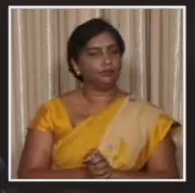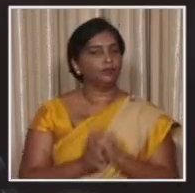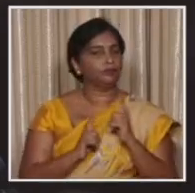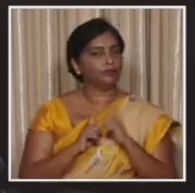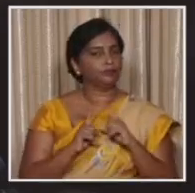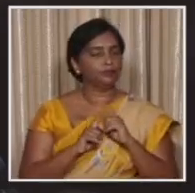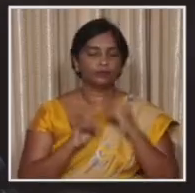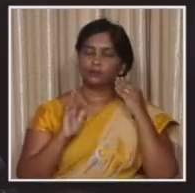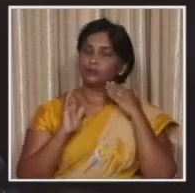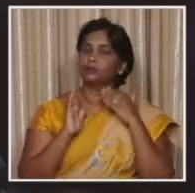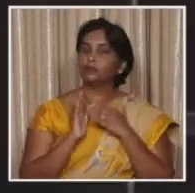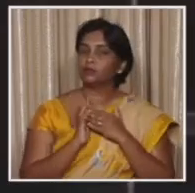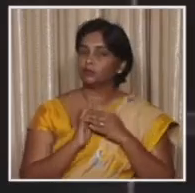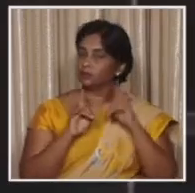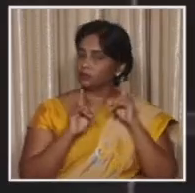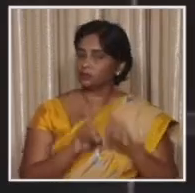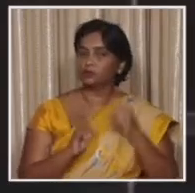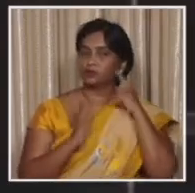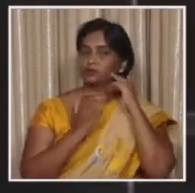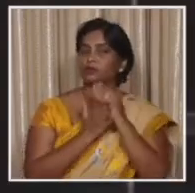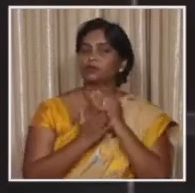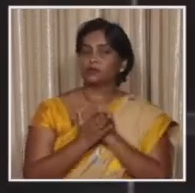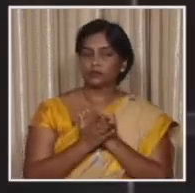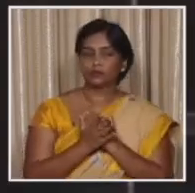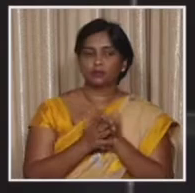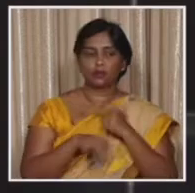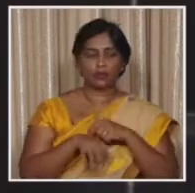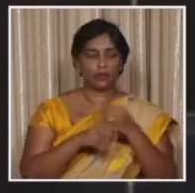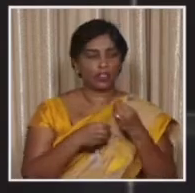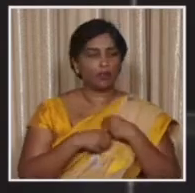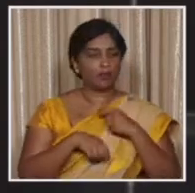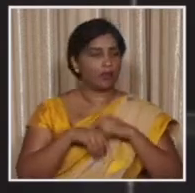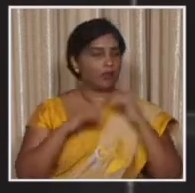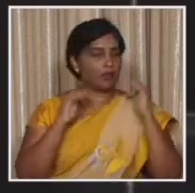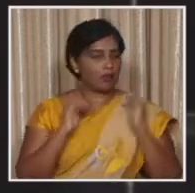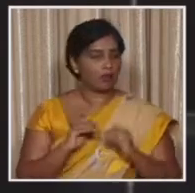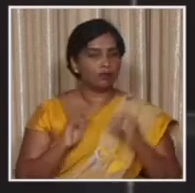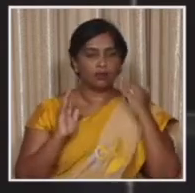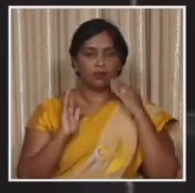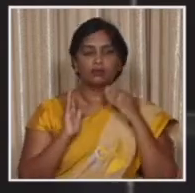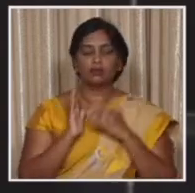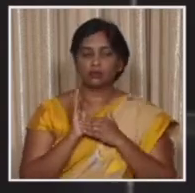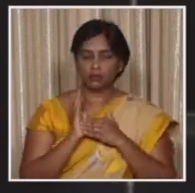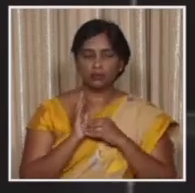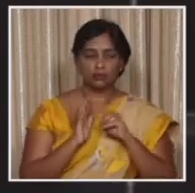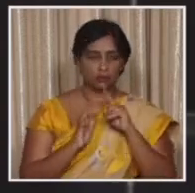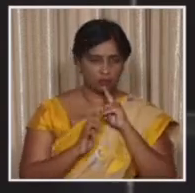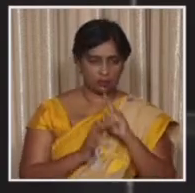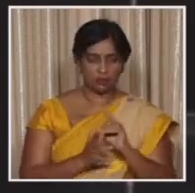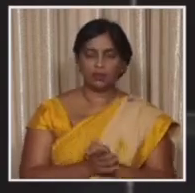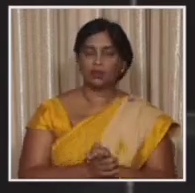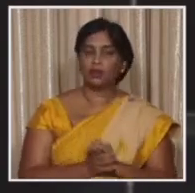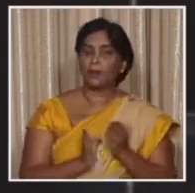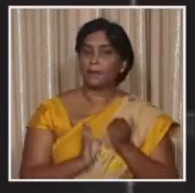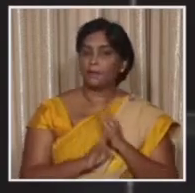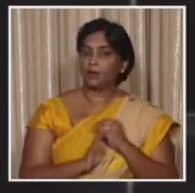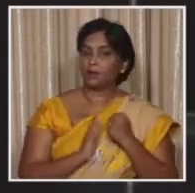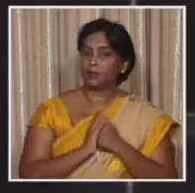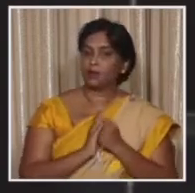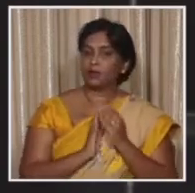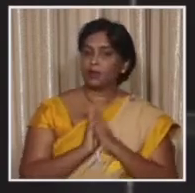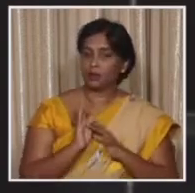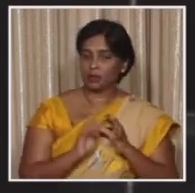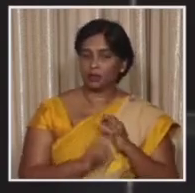අධ්‍යාපන ශේෂ්ත්‍රයට අදාළව කරුණු කිහිපයක් මට ලැබිලා තියෙන සීමිත කාලය තුළ ඉදිරිපත් කරන්නට මම අදහස් කරනවා. ඊට පෙර අපේ ගෞරව